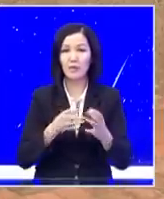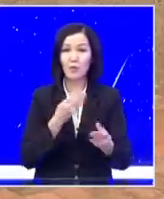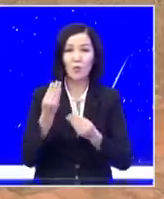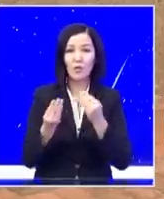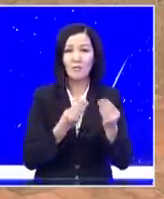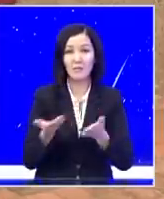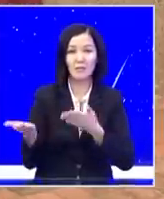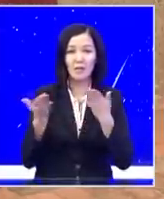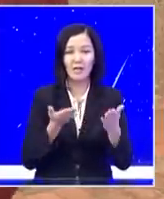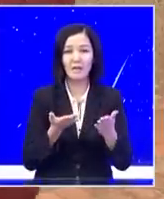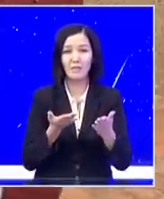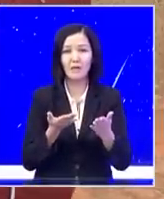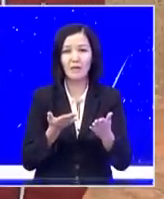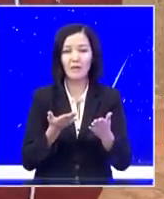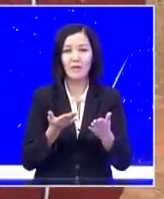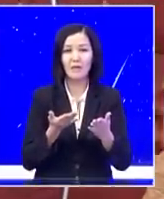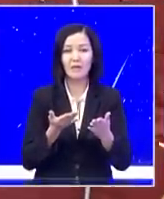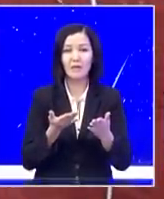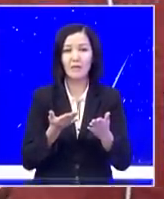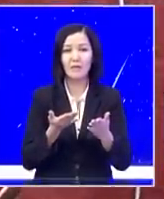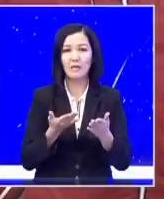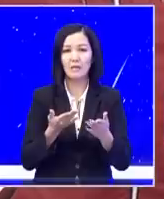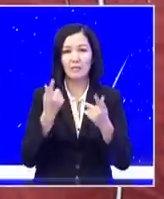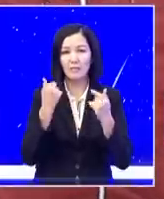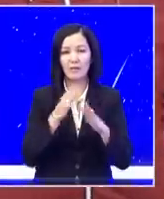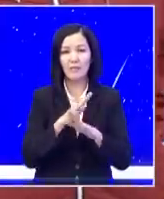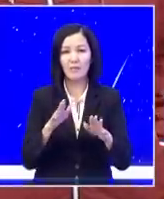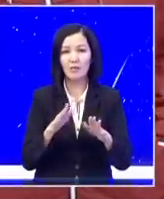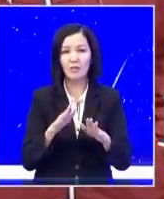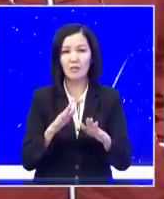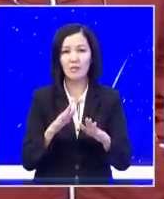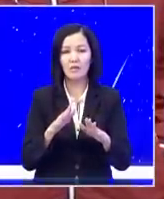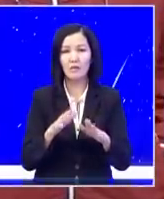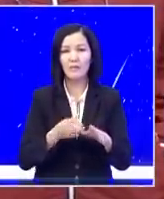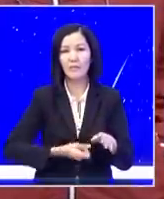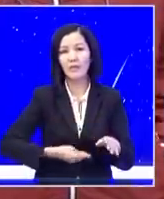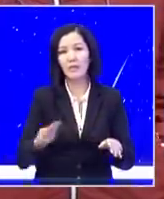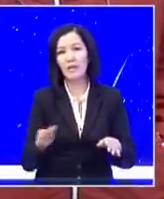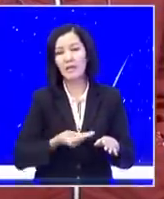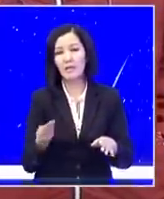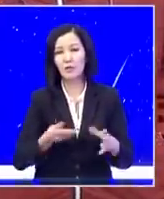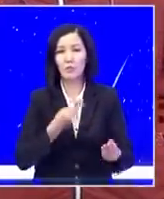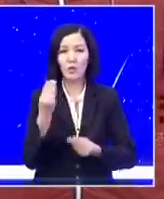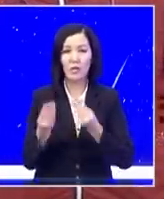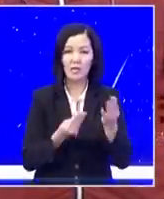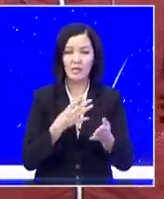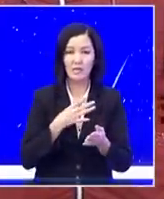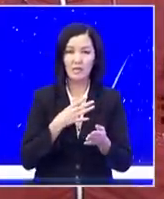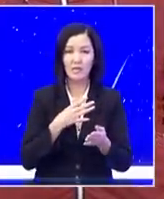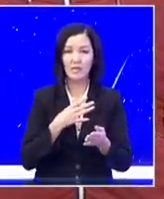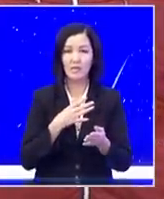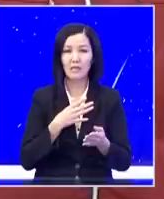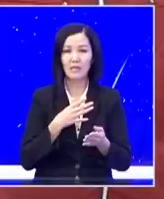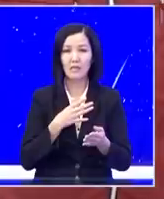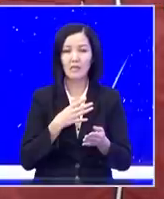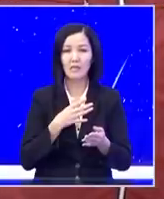ойнайық деп шақырып алып. Ел мүмкін оны біле бермейтін де шығар, ол кісінің теннис ойнайтын. Бірақ бір адамдай теннис ойнайтын, және екі